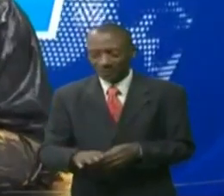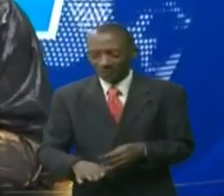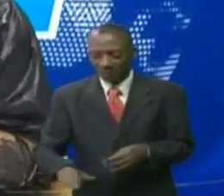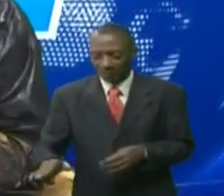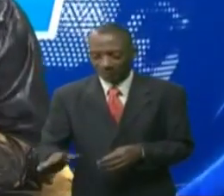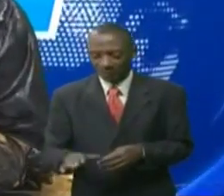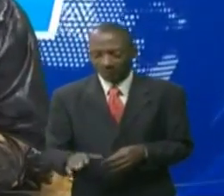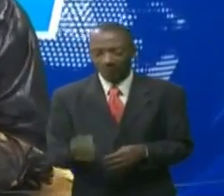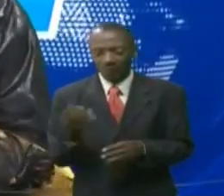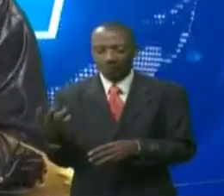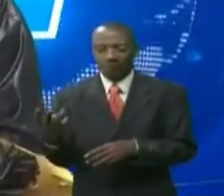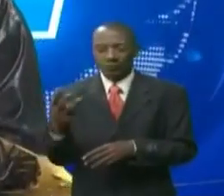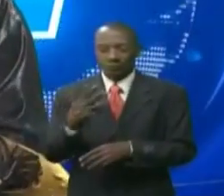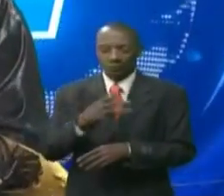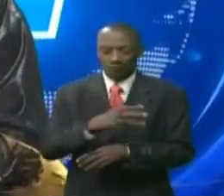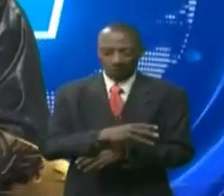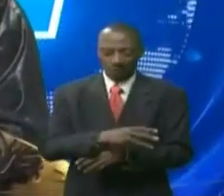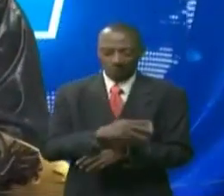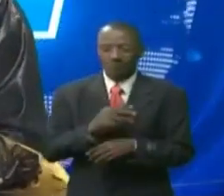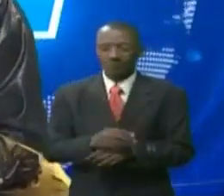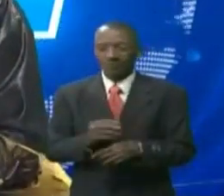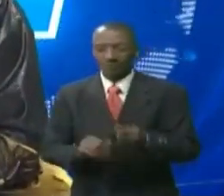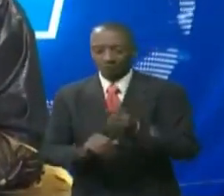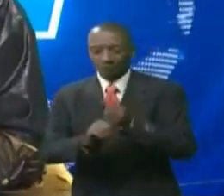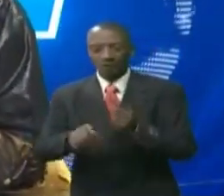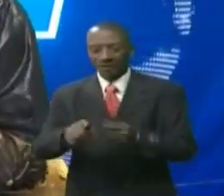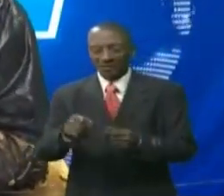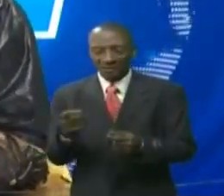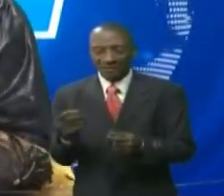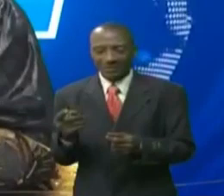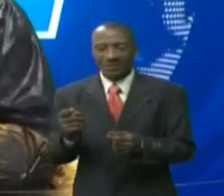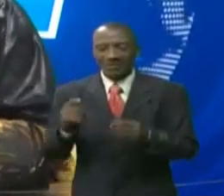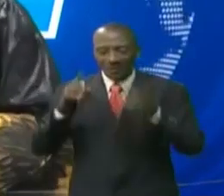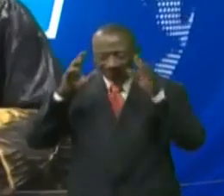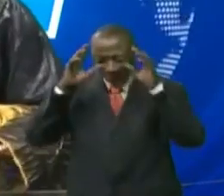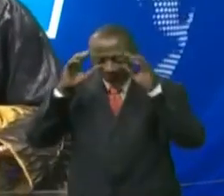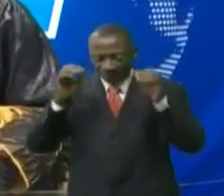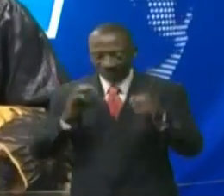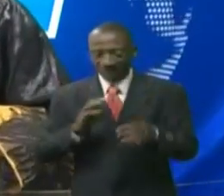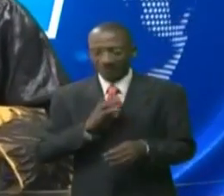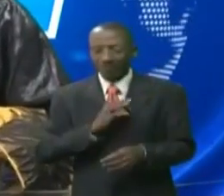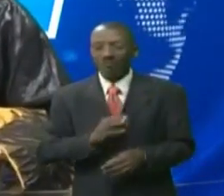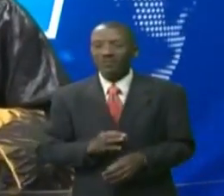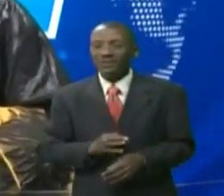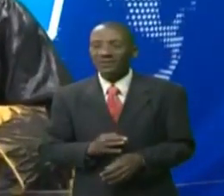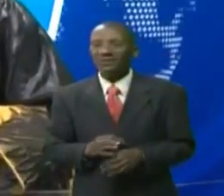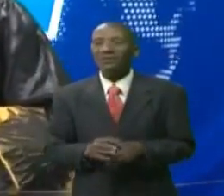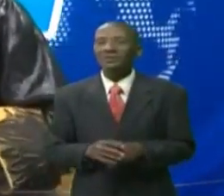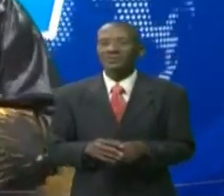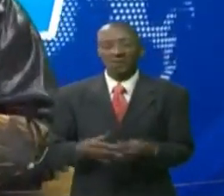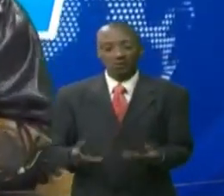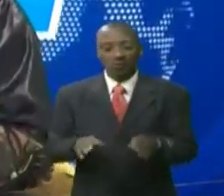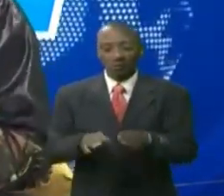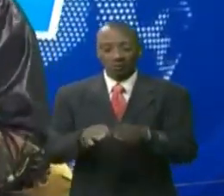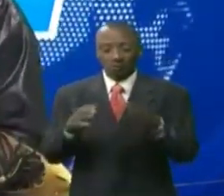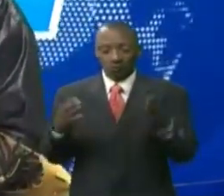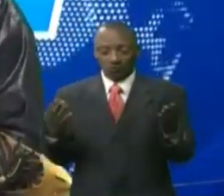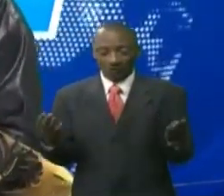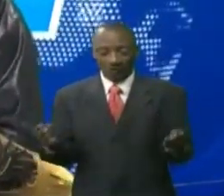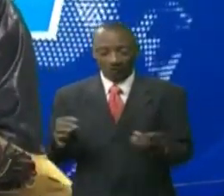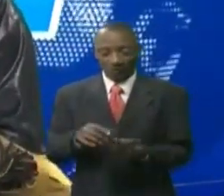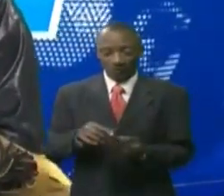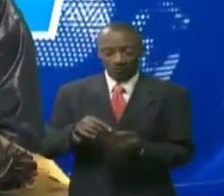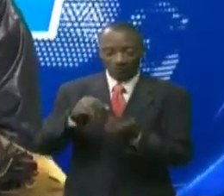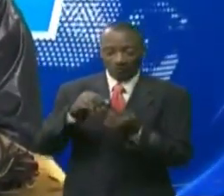3 jours sous le haut patronage du chef de l'État en prélude de l'ouverture officielle de ses assises les membres du comité